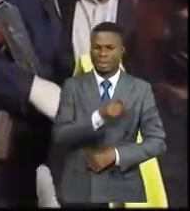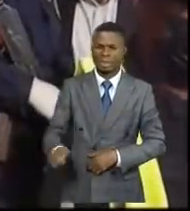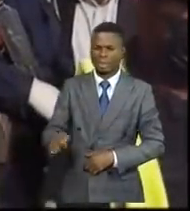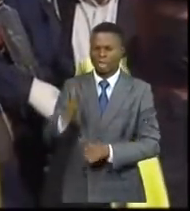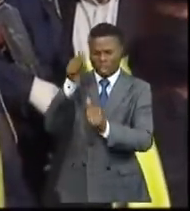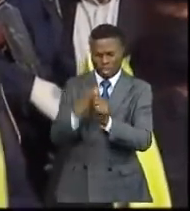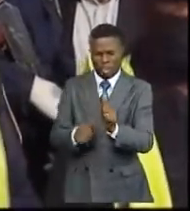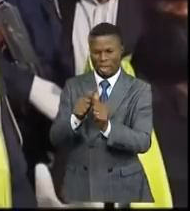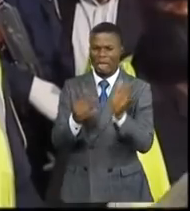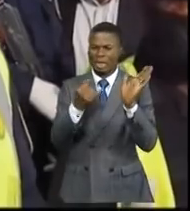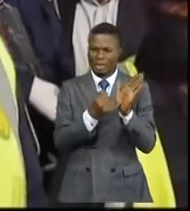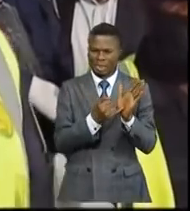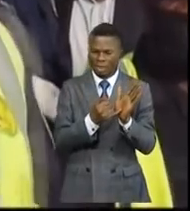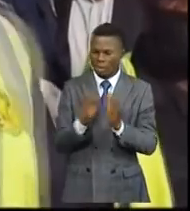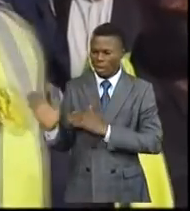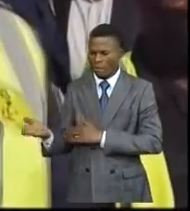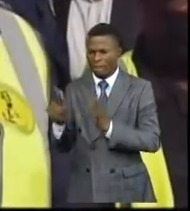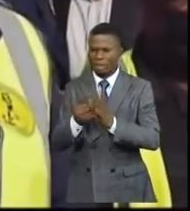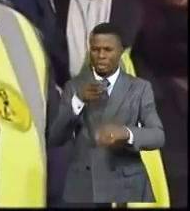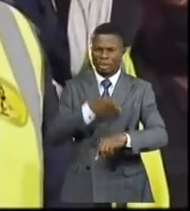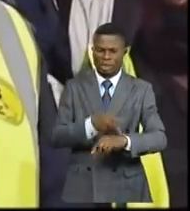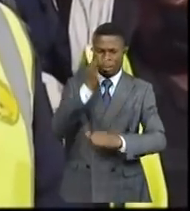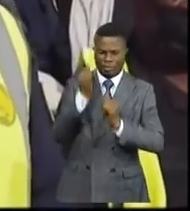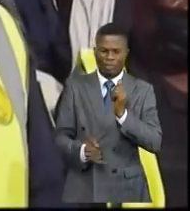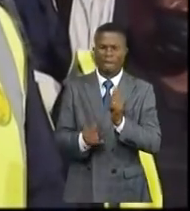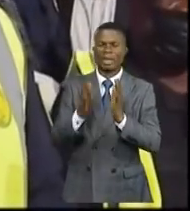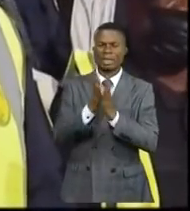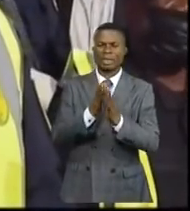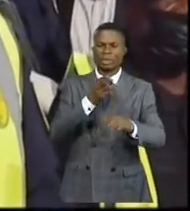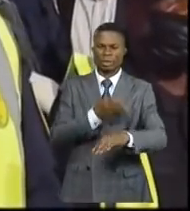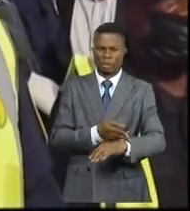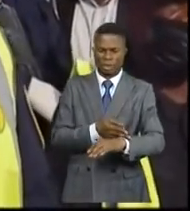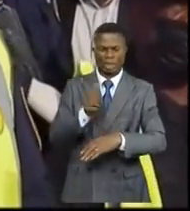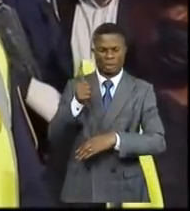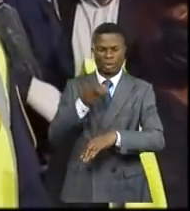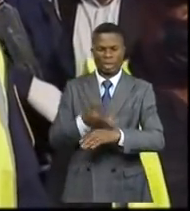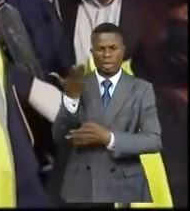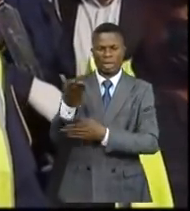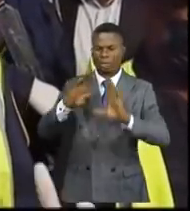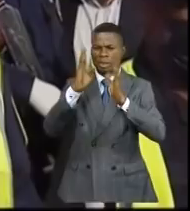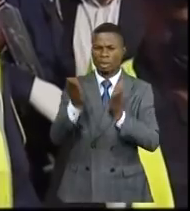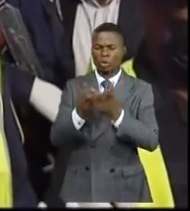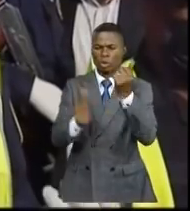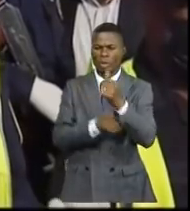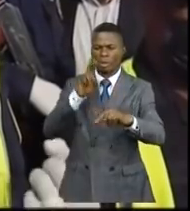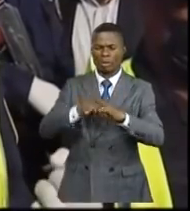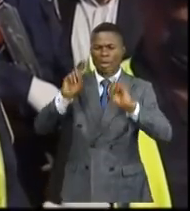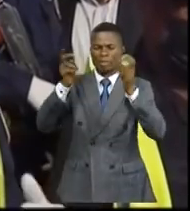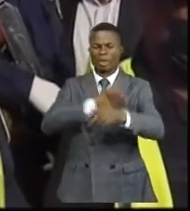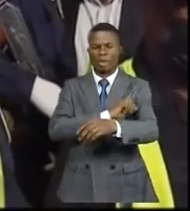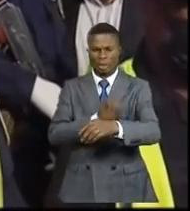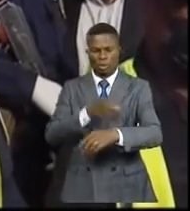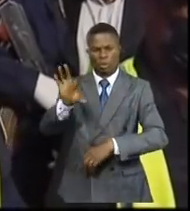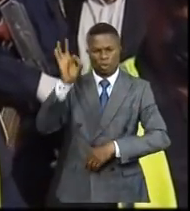samedi de 6h à 10h. Donc, nous appelons la population de Goma à saisir cette